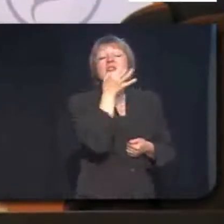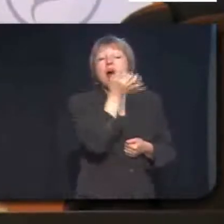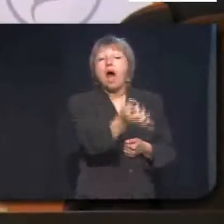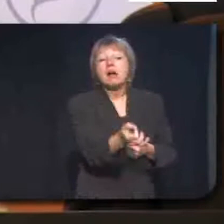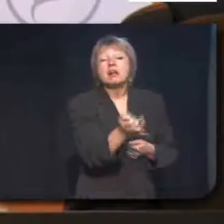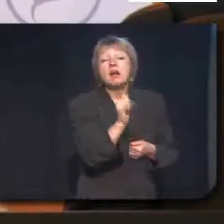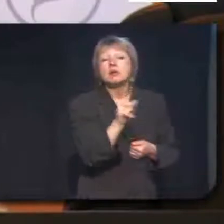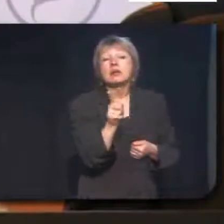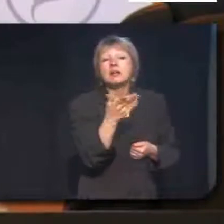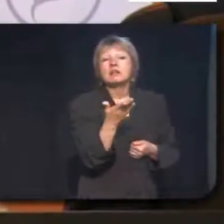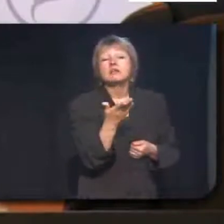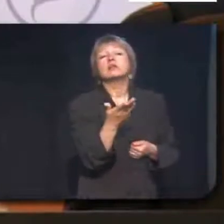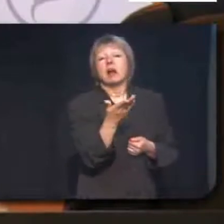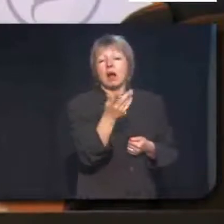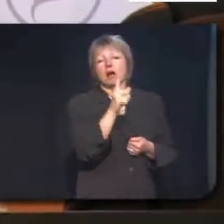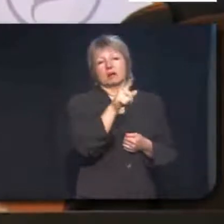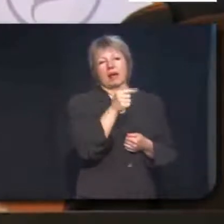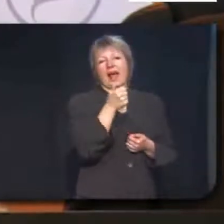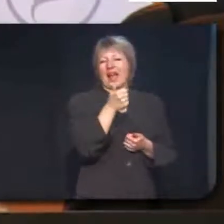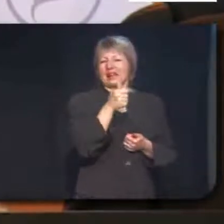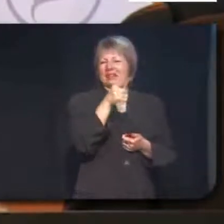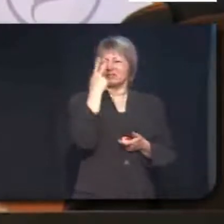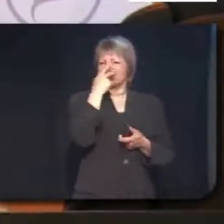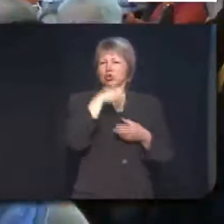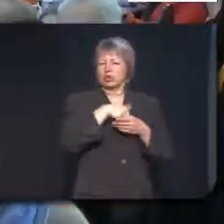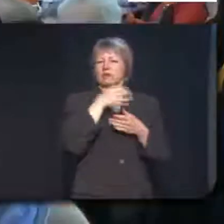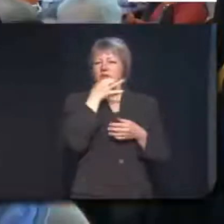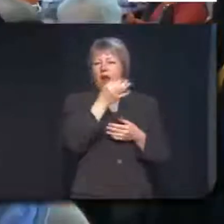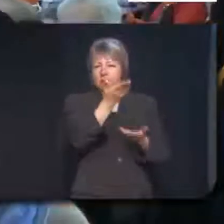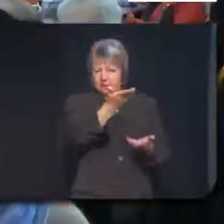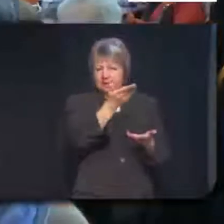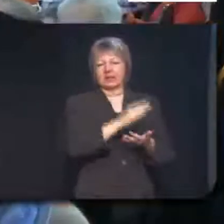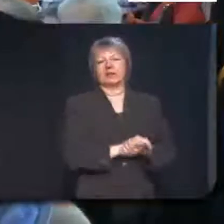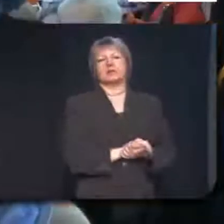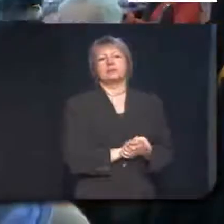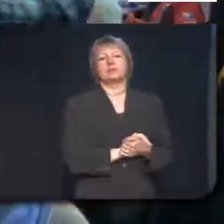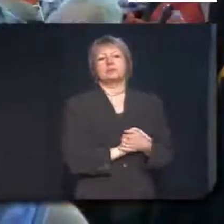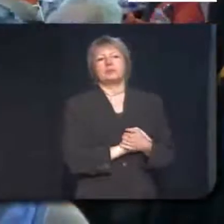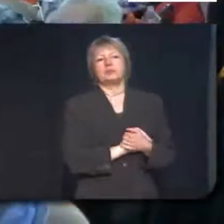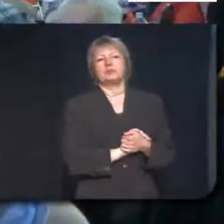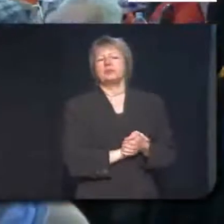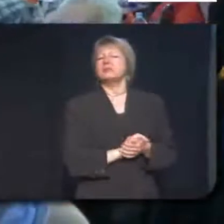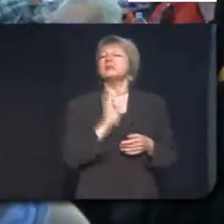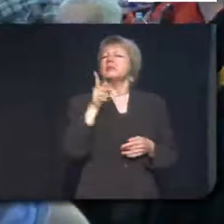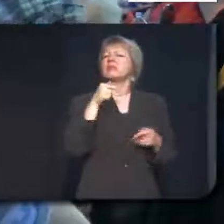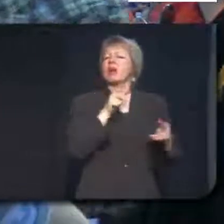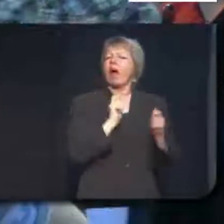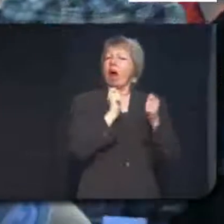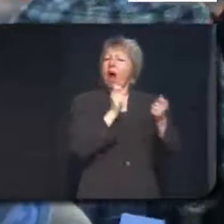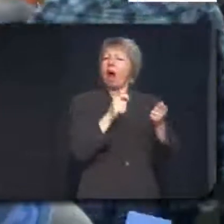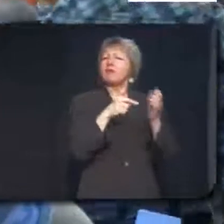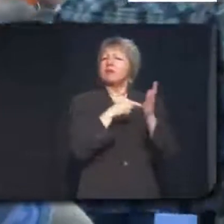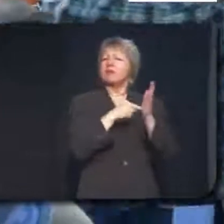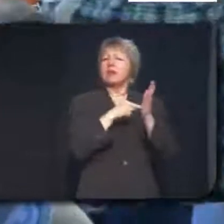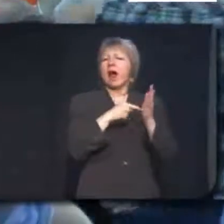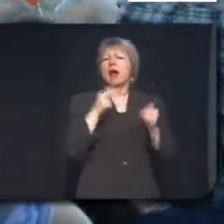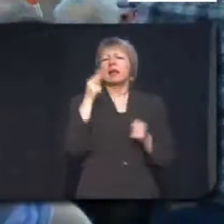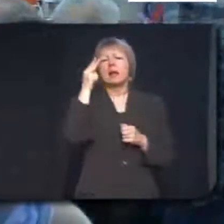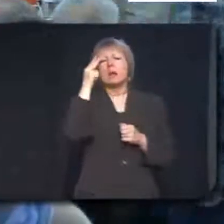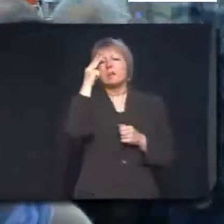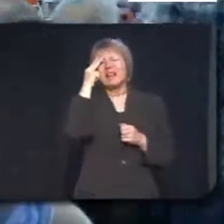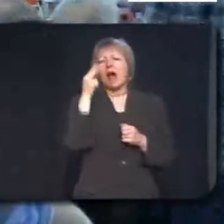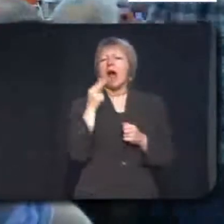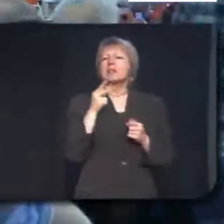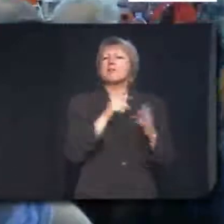nein gut eine Verständnisfrage bitte schön in dem Antrag wird was von einem pirate meine Festo